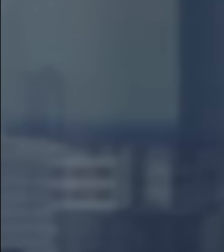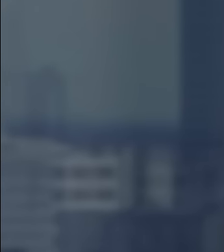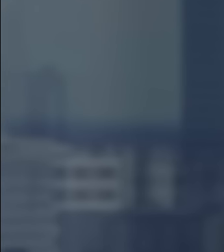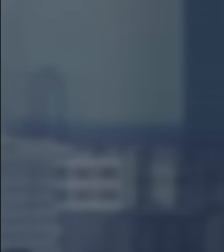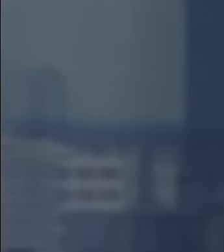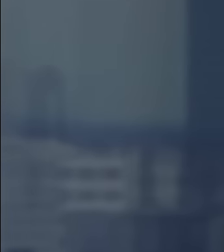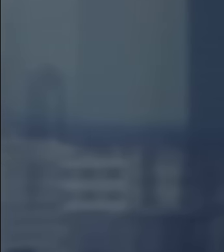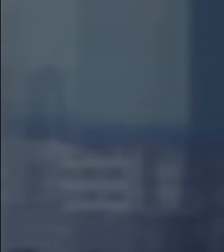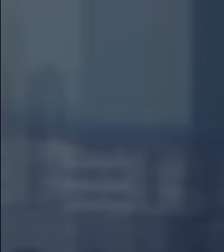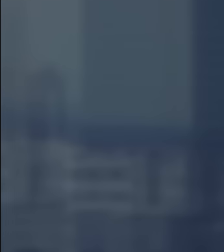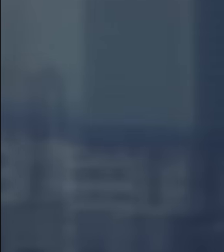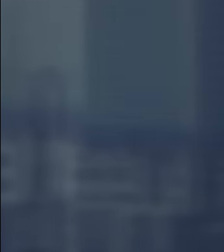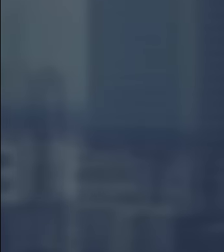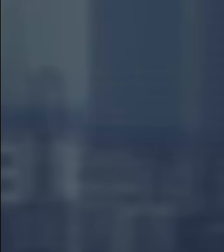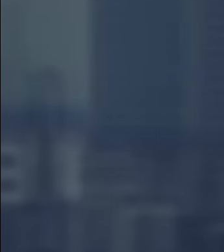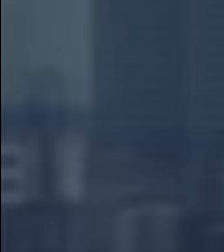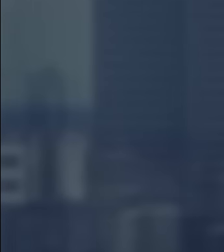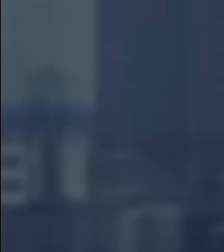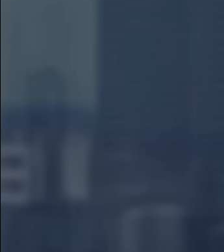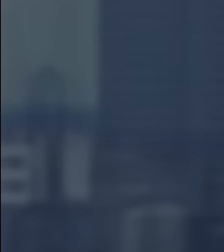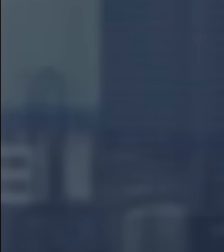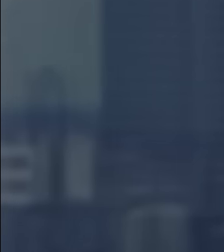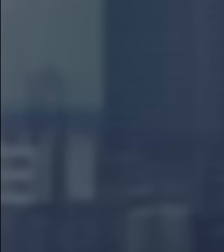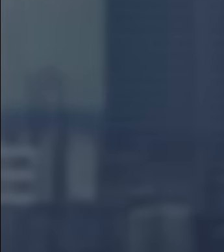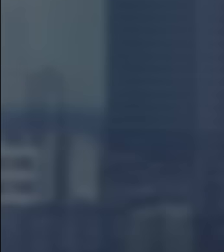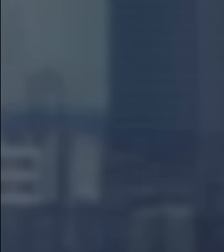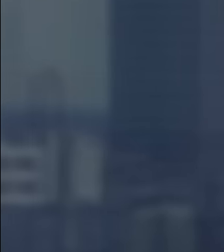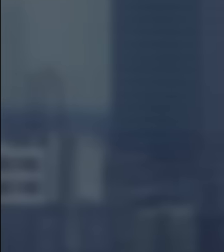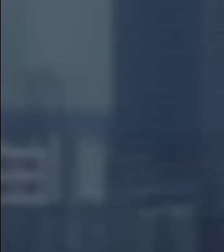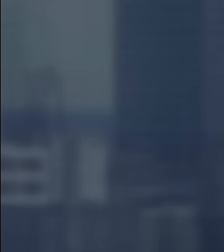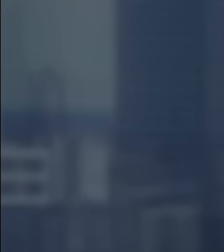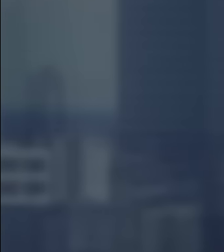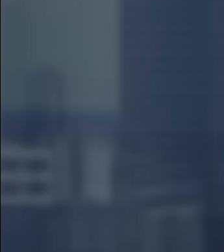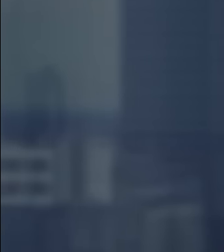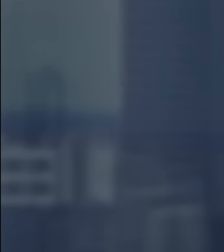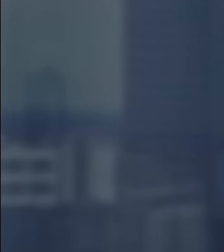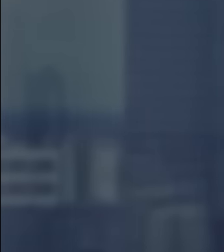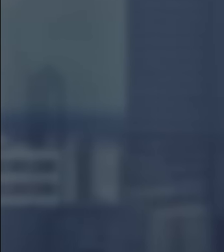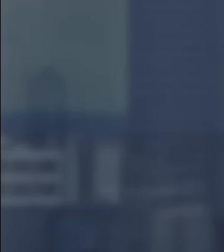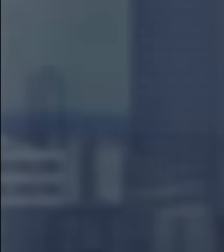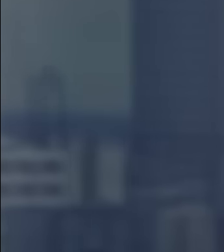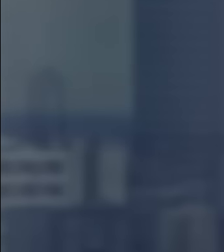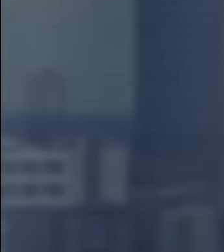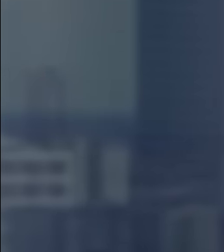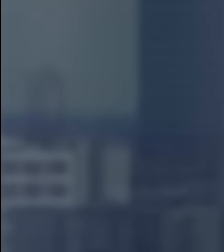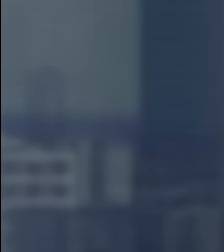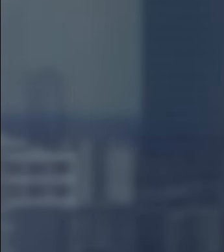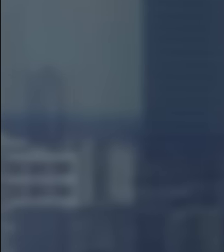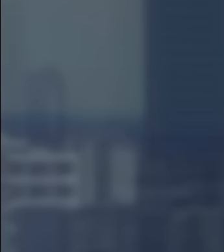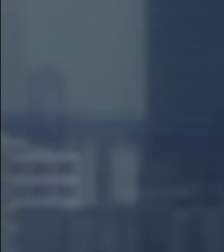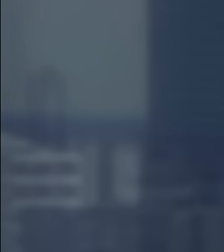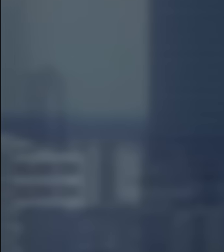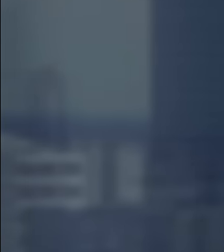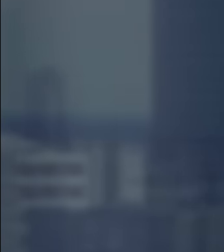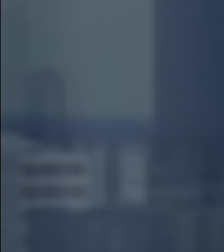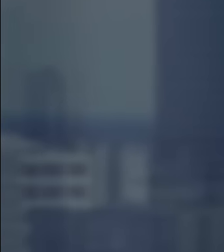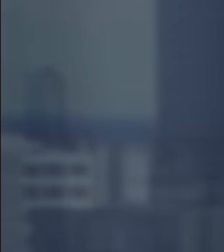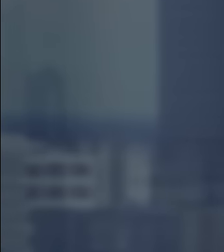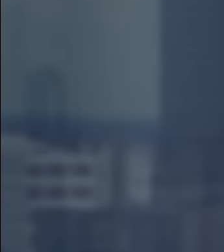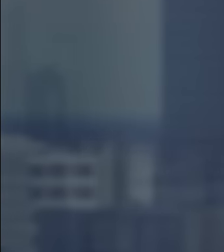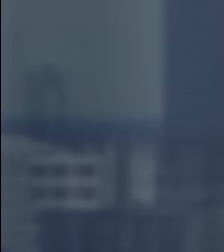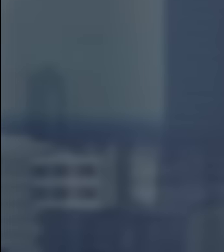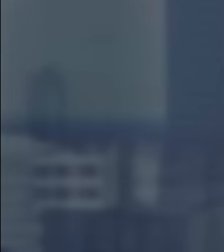po Stanach Zjednoczonych. Nowoczesna, dokument tworzący niejako tożsamość, tak, suwerennego narodu. A